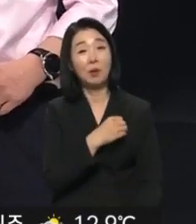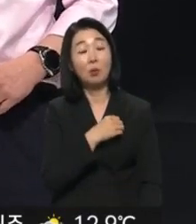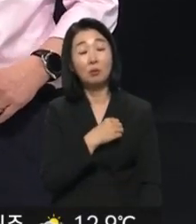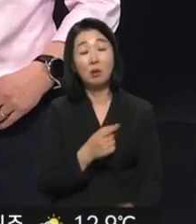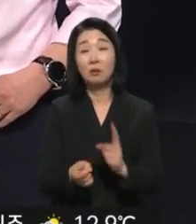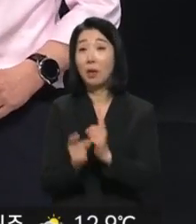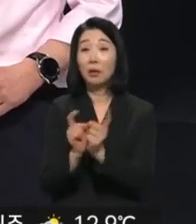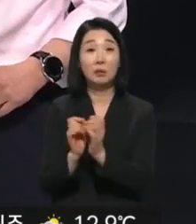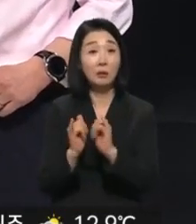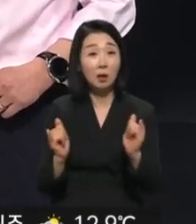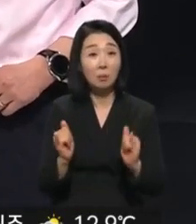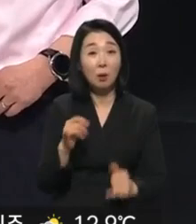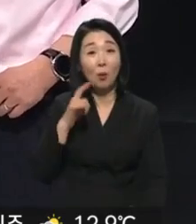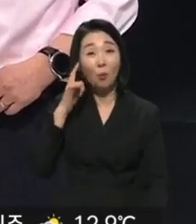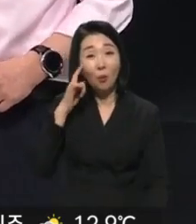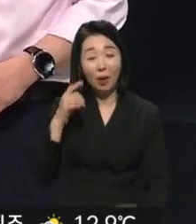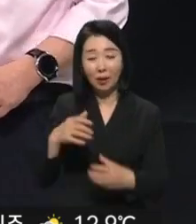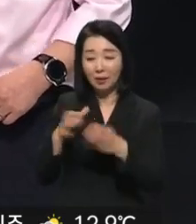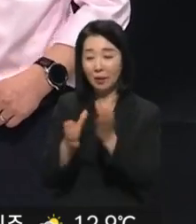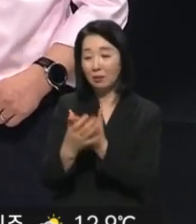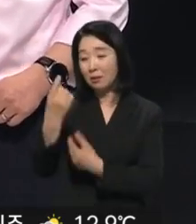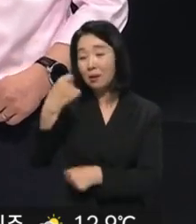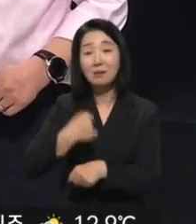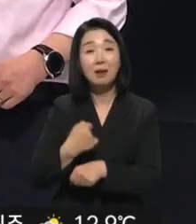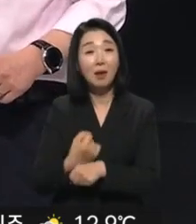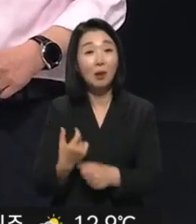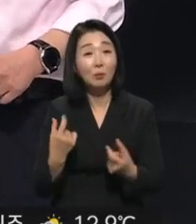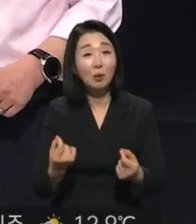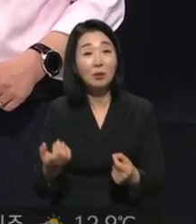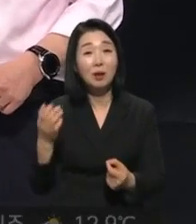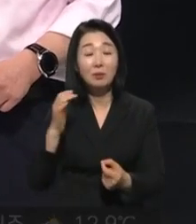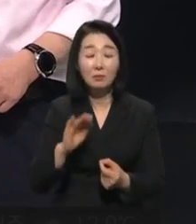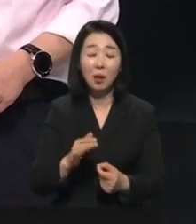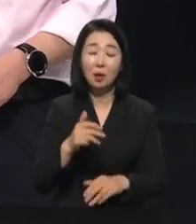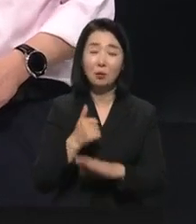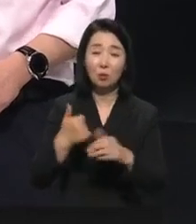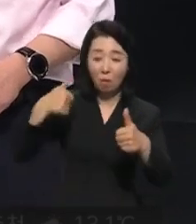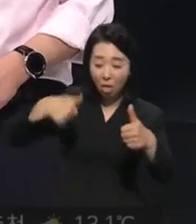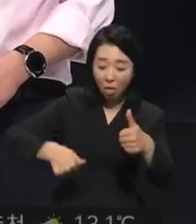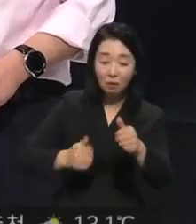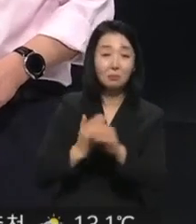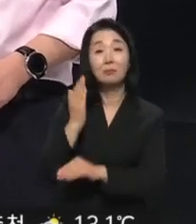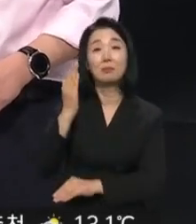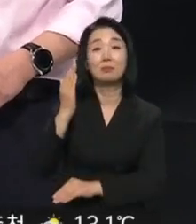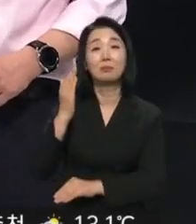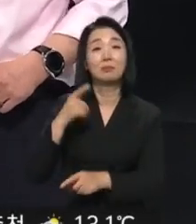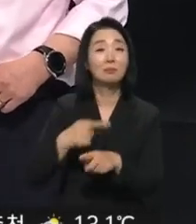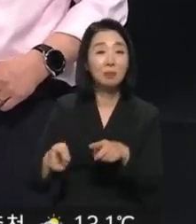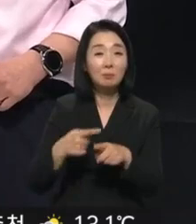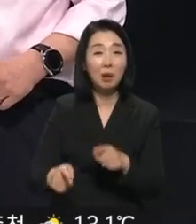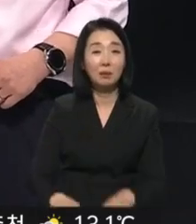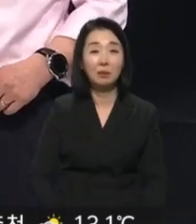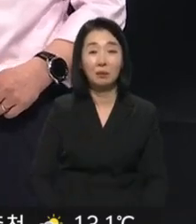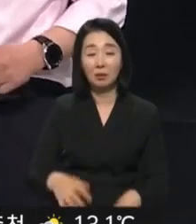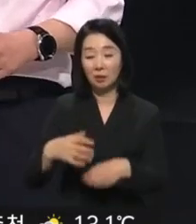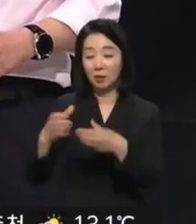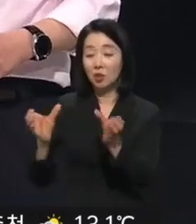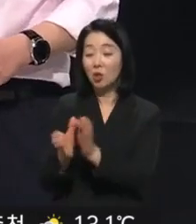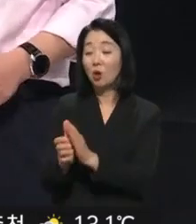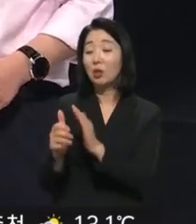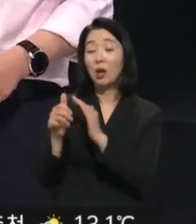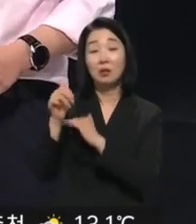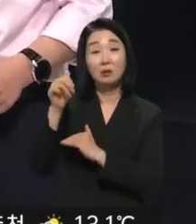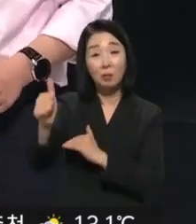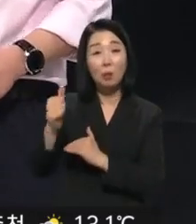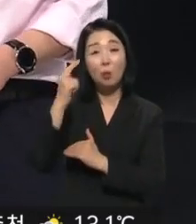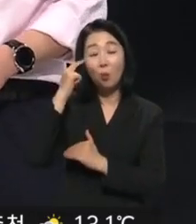대의인입니다. 아무리 당정일체라고는 하지만 과하다는 비판이 나왔습니다. 여당 대표가 대통령의